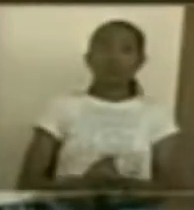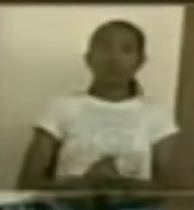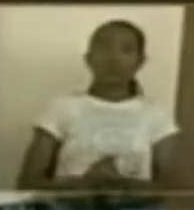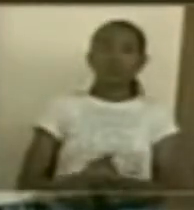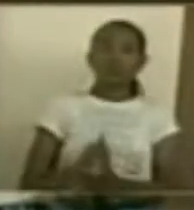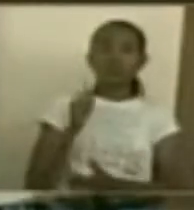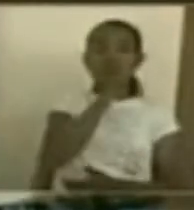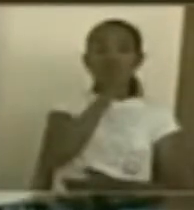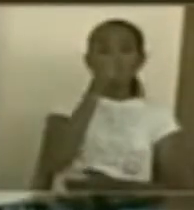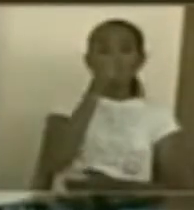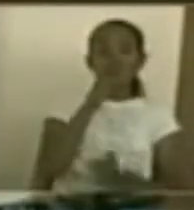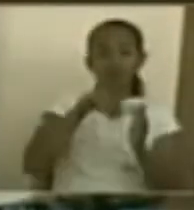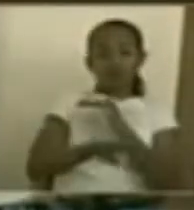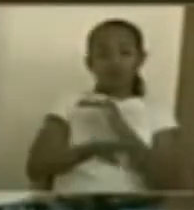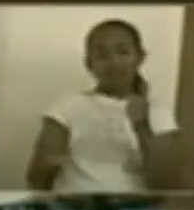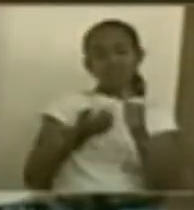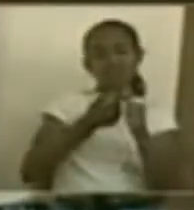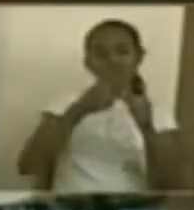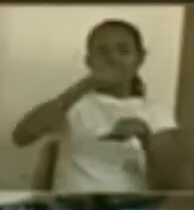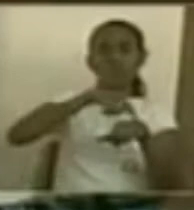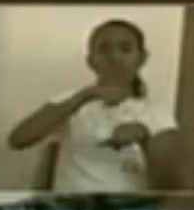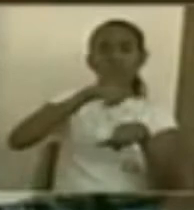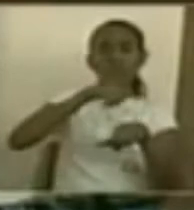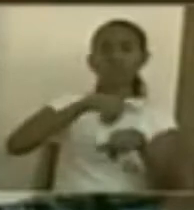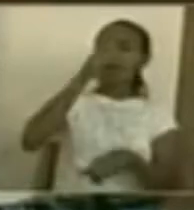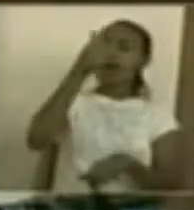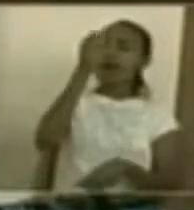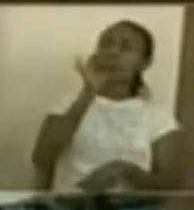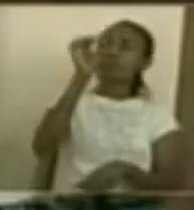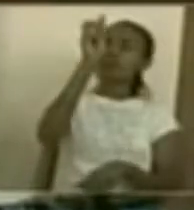ኢትዮጵያም ውስጥ ለመጀመሪያ ጊዜ የአልቃይዳ ህዋስ ተገኝቷል፣